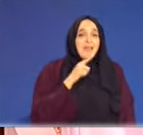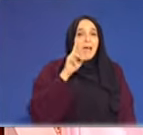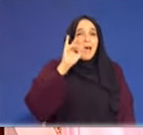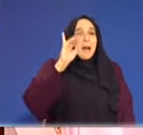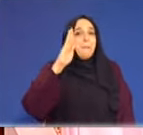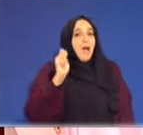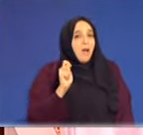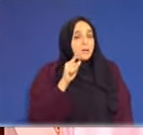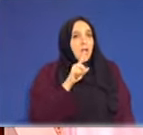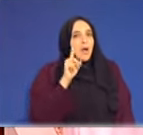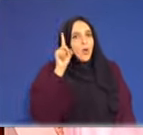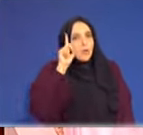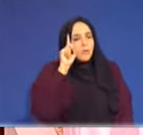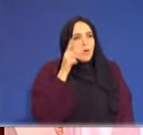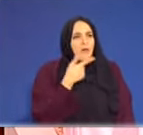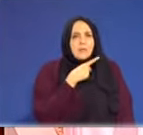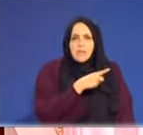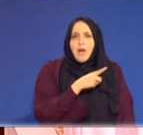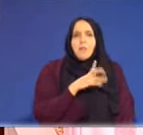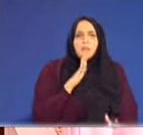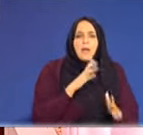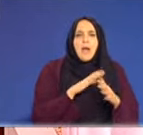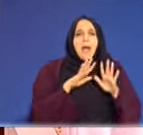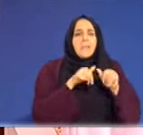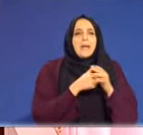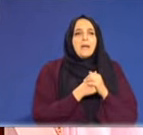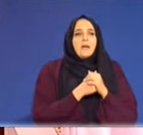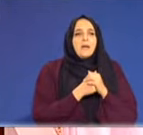هكذا. نعم، ودخلوا في المعاملة هذه. طيب،